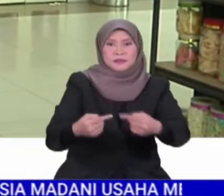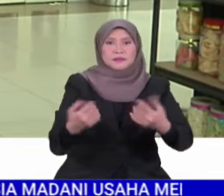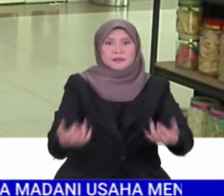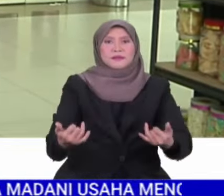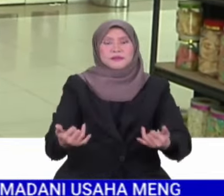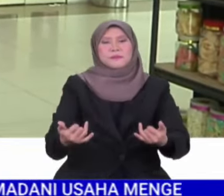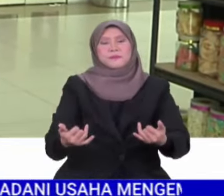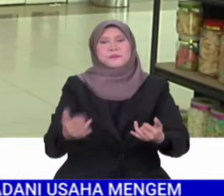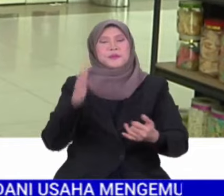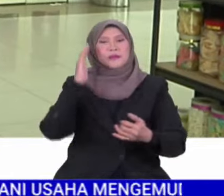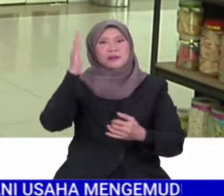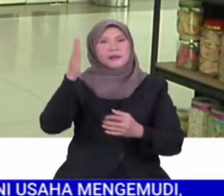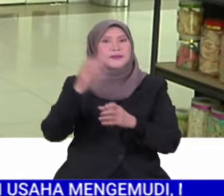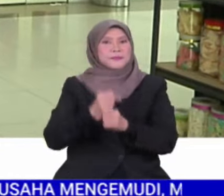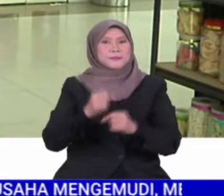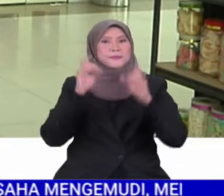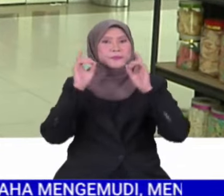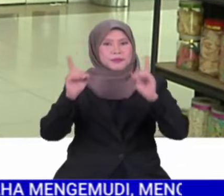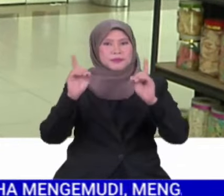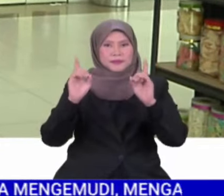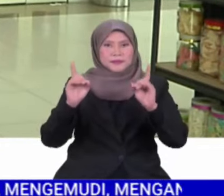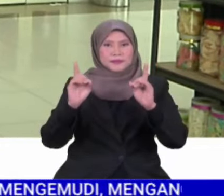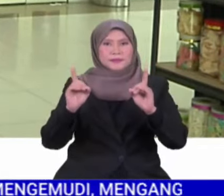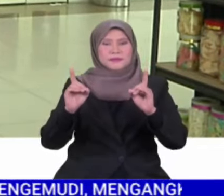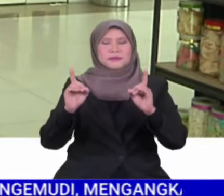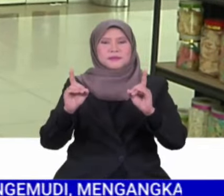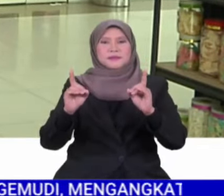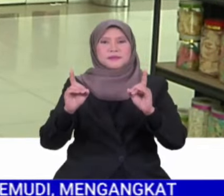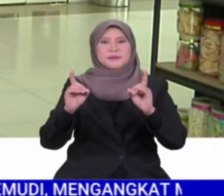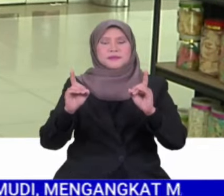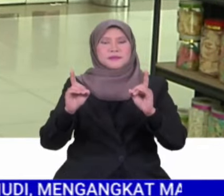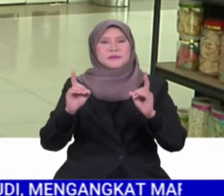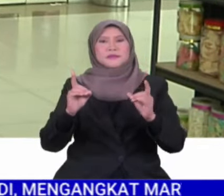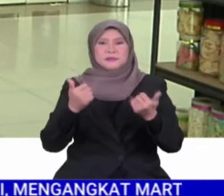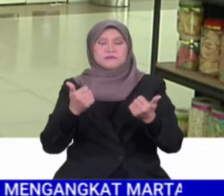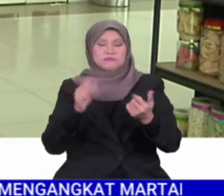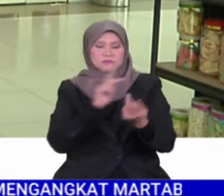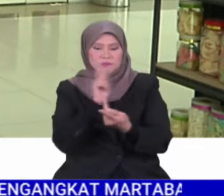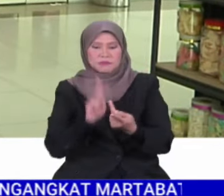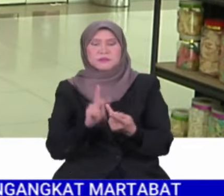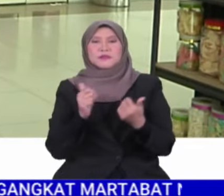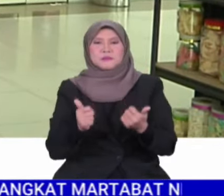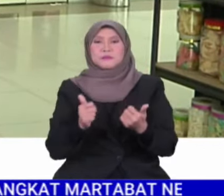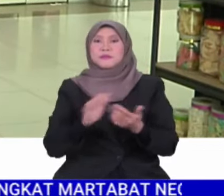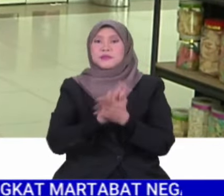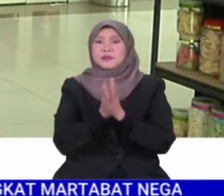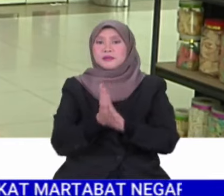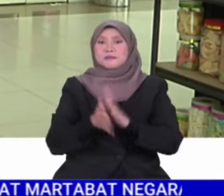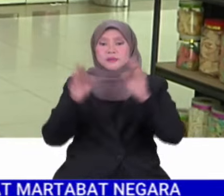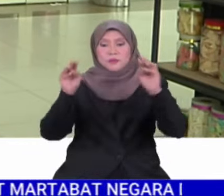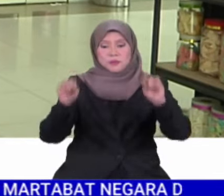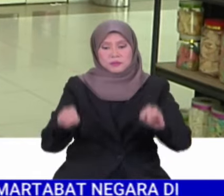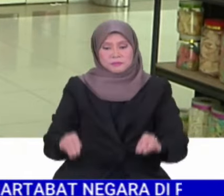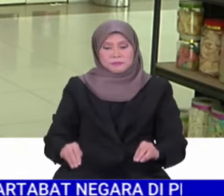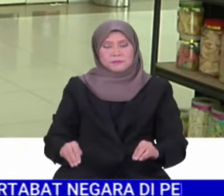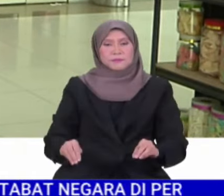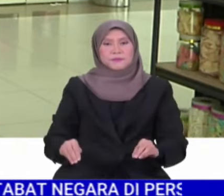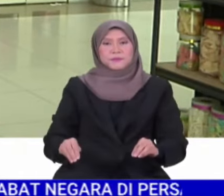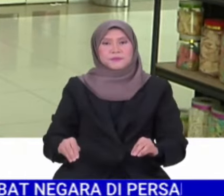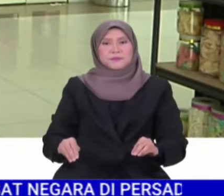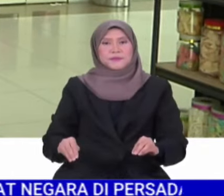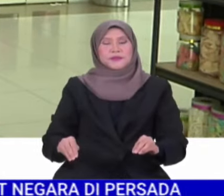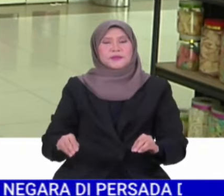akan mendapat pendidikan, pendidikan yang secukupnya lah supaya menjadi insan yang